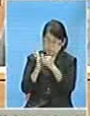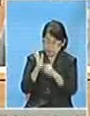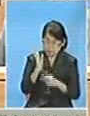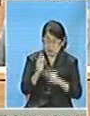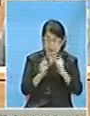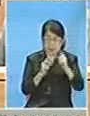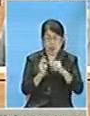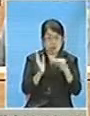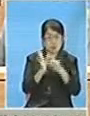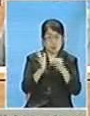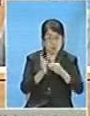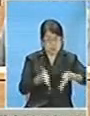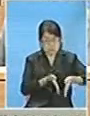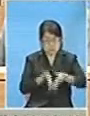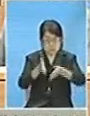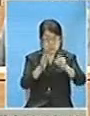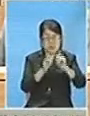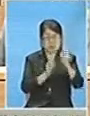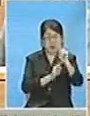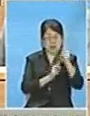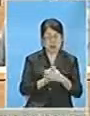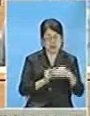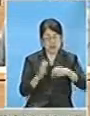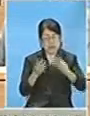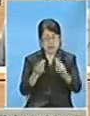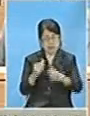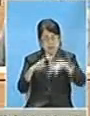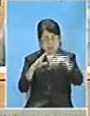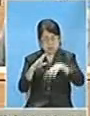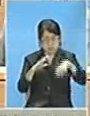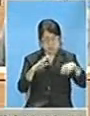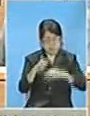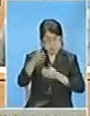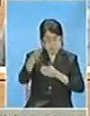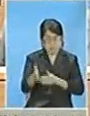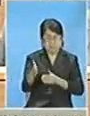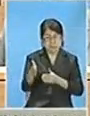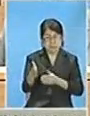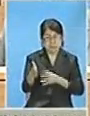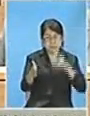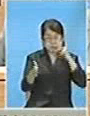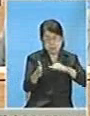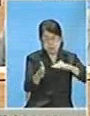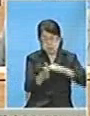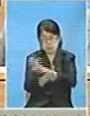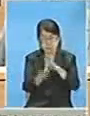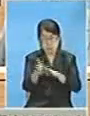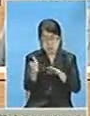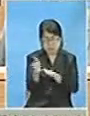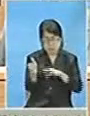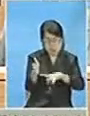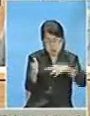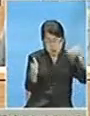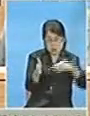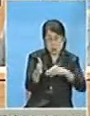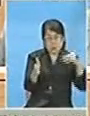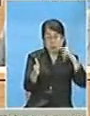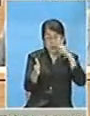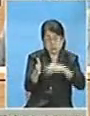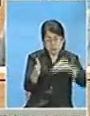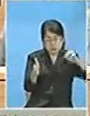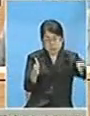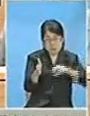นำถุงทรายลงไปในโครงการหรือนโยบายปิดล้อมเพื่อแก้ปัญหาน้ำท่วมและผมก็จะกราบเรียนท่านประธาน